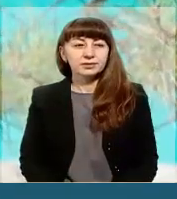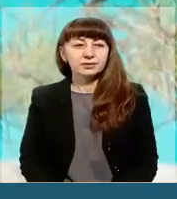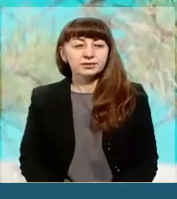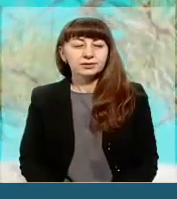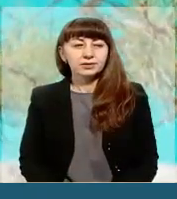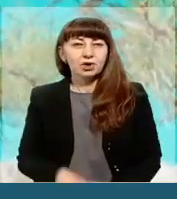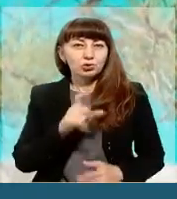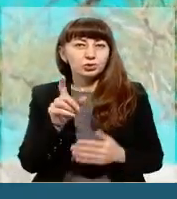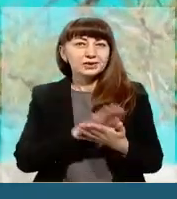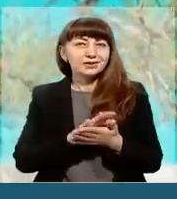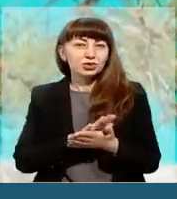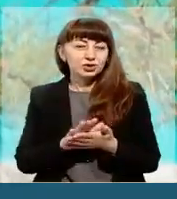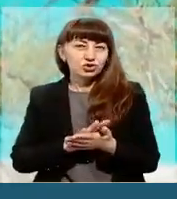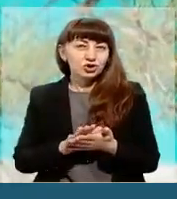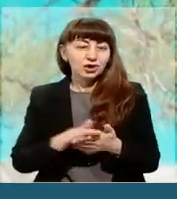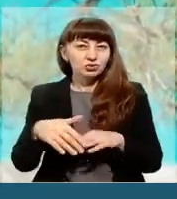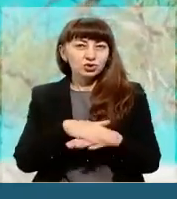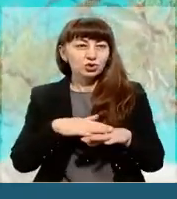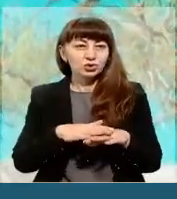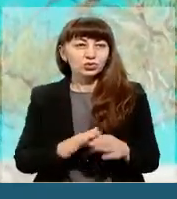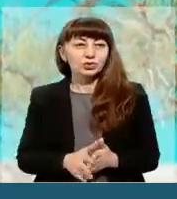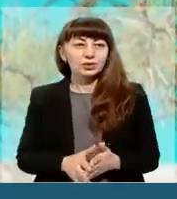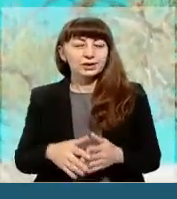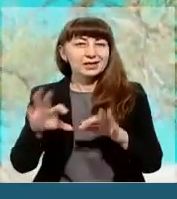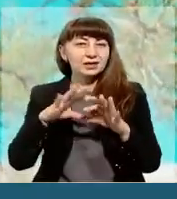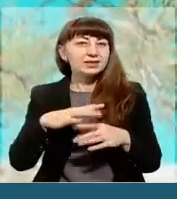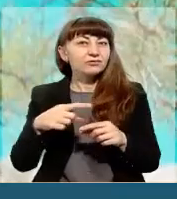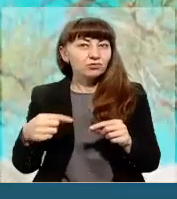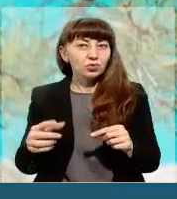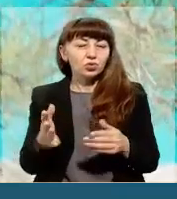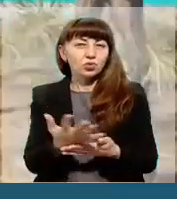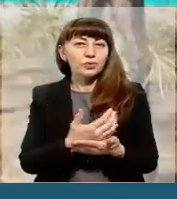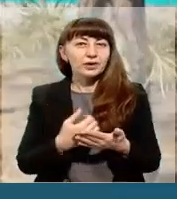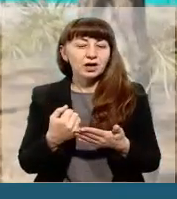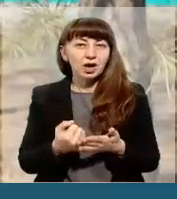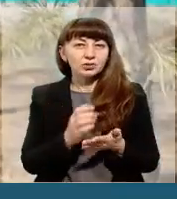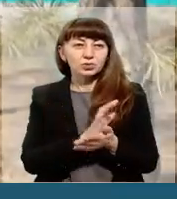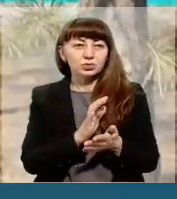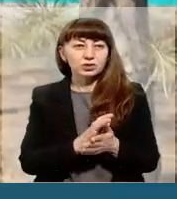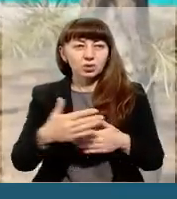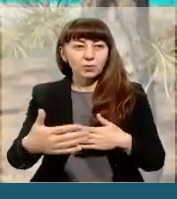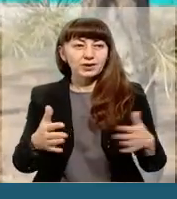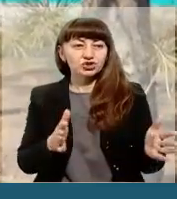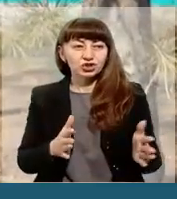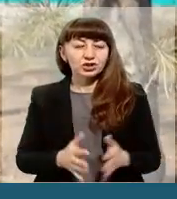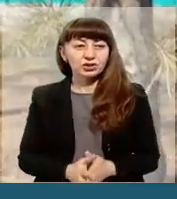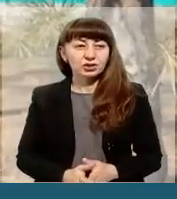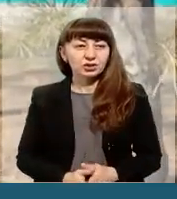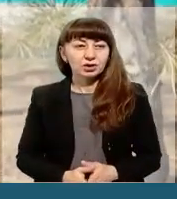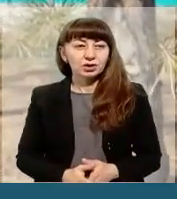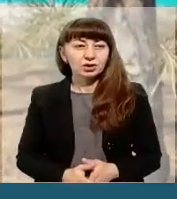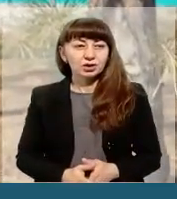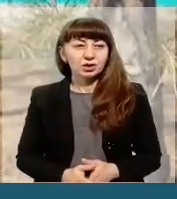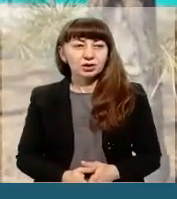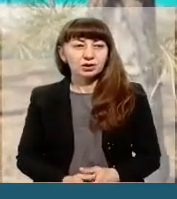благоустройством, чистотой. Сейчас в данное время осень – это листва, мусор, мусорные бачки под